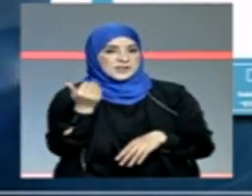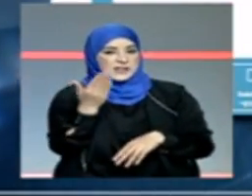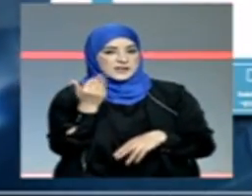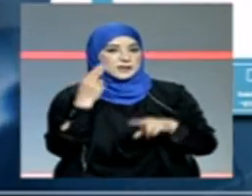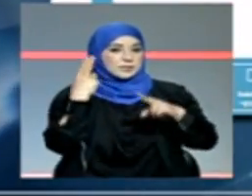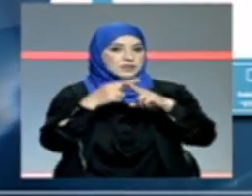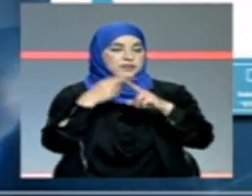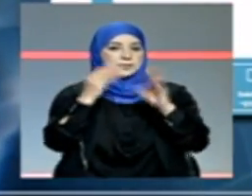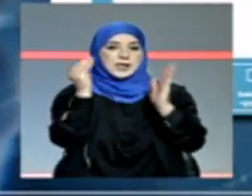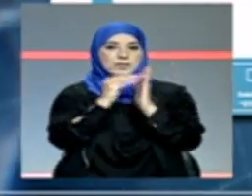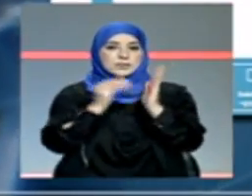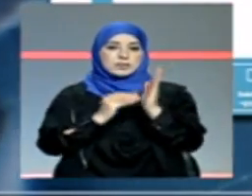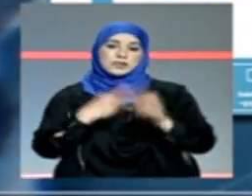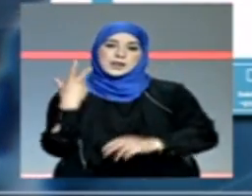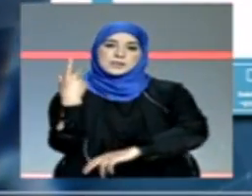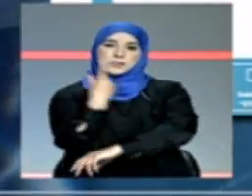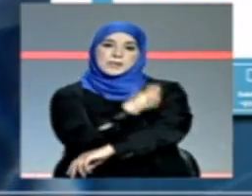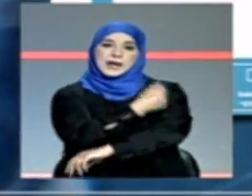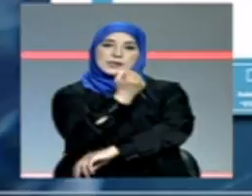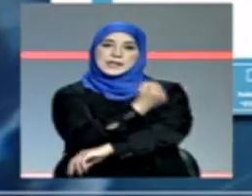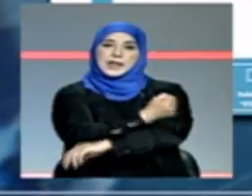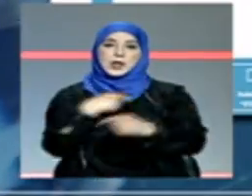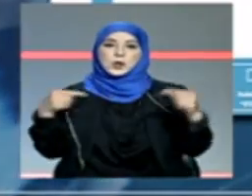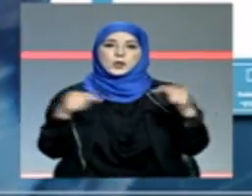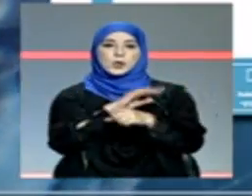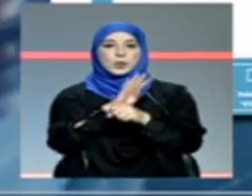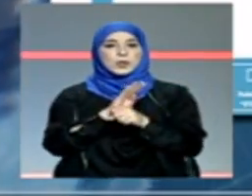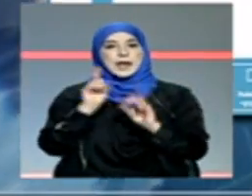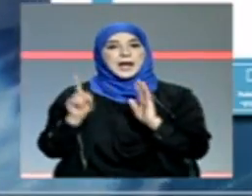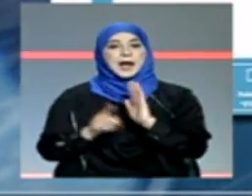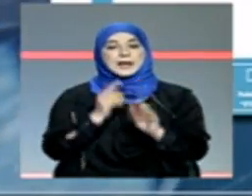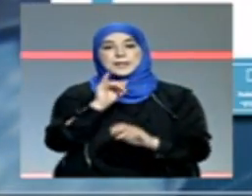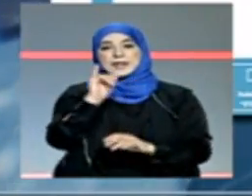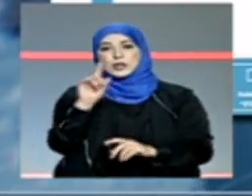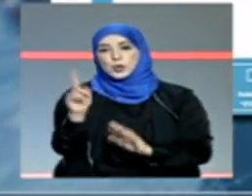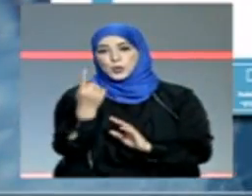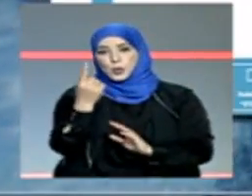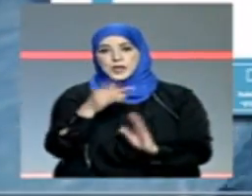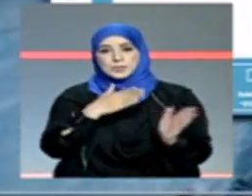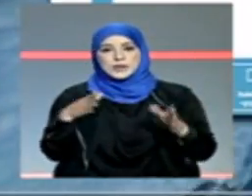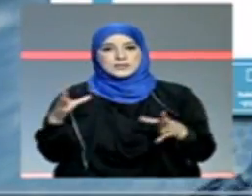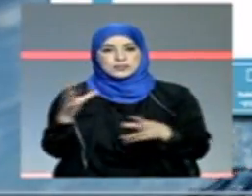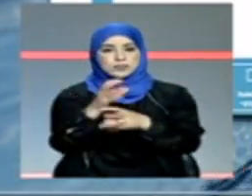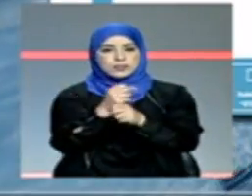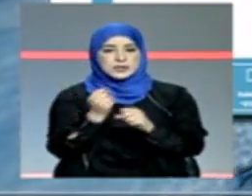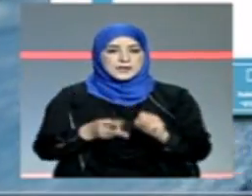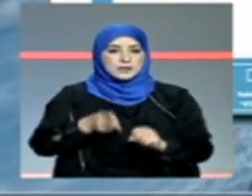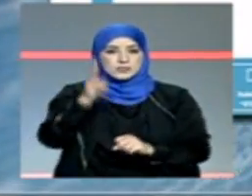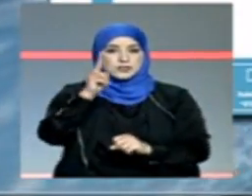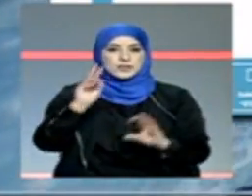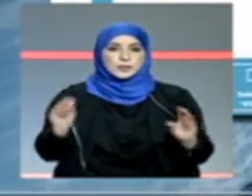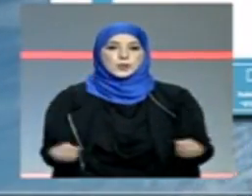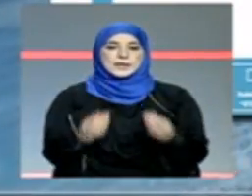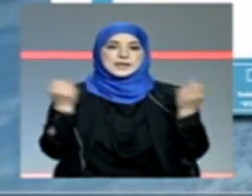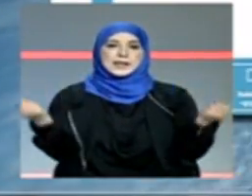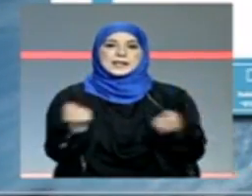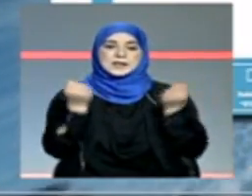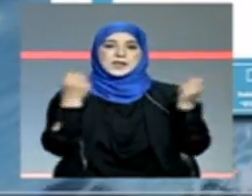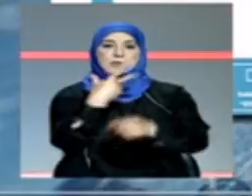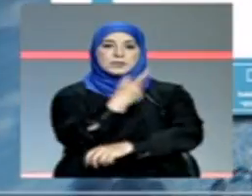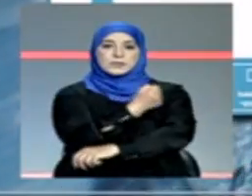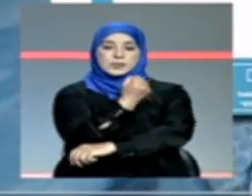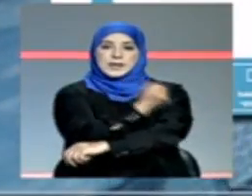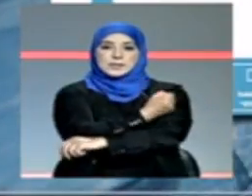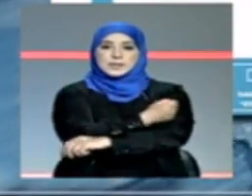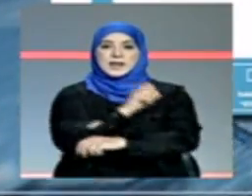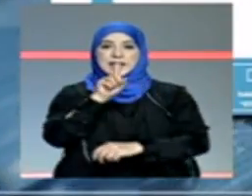في منظومة إيفاكس والتلقيح ضد كورونا حسب الأولويات. وقد ارتفع إجمالي الملقحين منذ بدء الحملة الوطنية للتلقيح